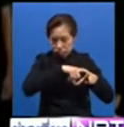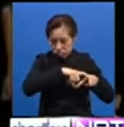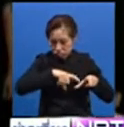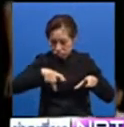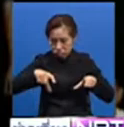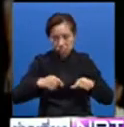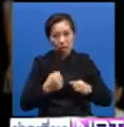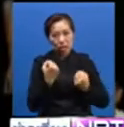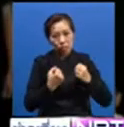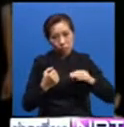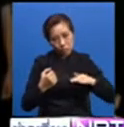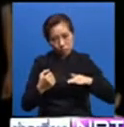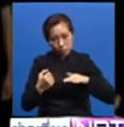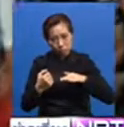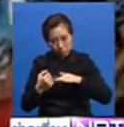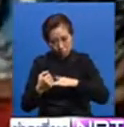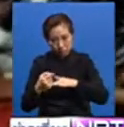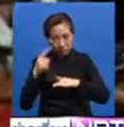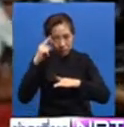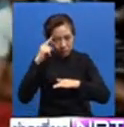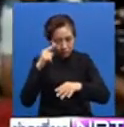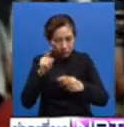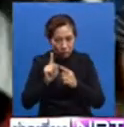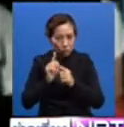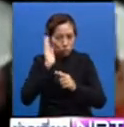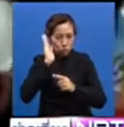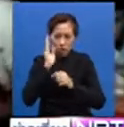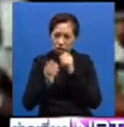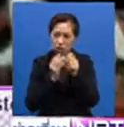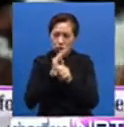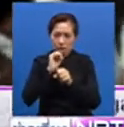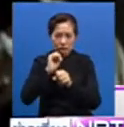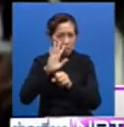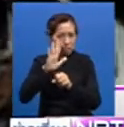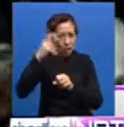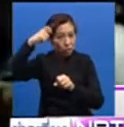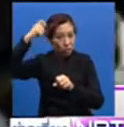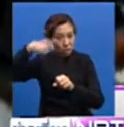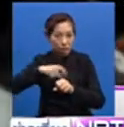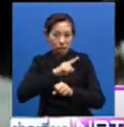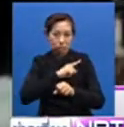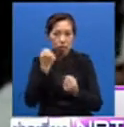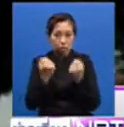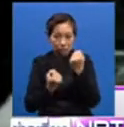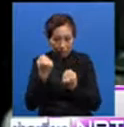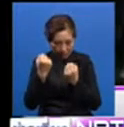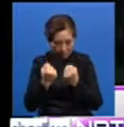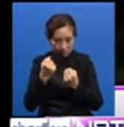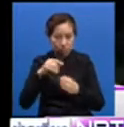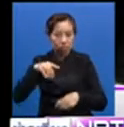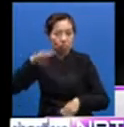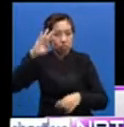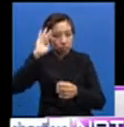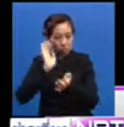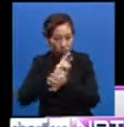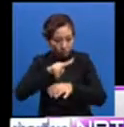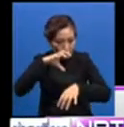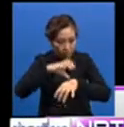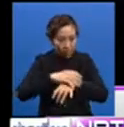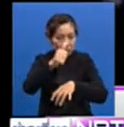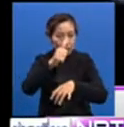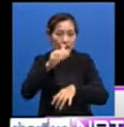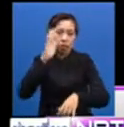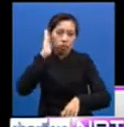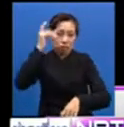ซึ่งมีตาซานไม่มีนามสกุลอายุ 45ปีชาวเมียนมาร์เป็นคนขับและสารภาพว่าไม่ได้ทุนจ้าง